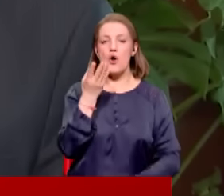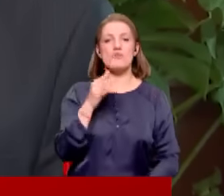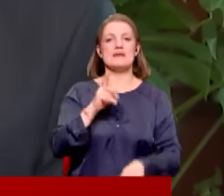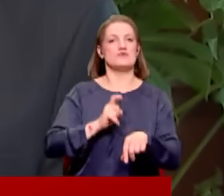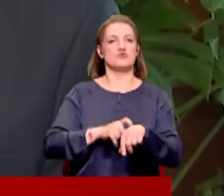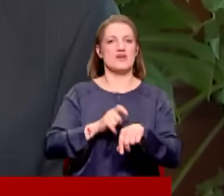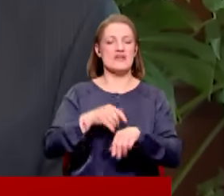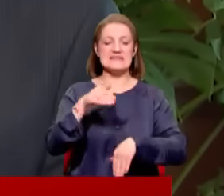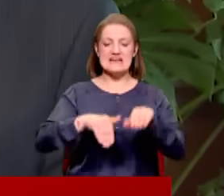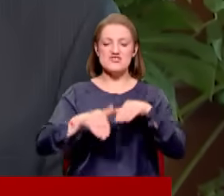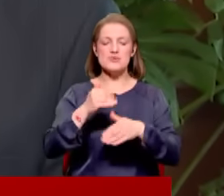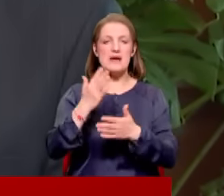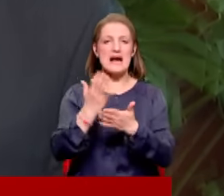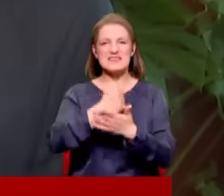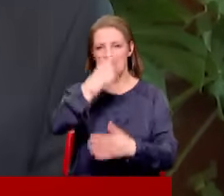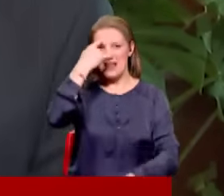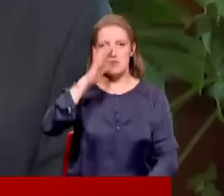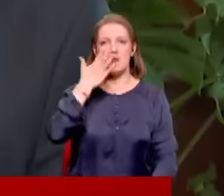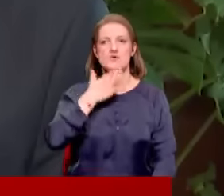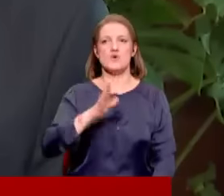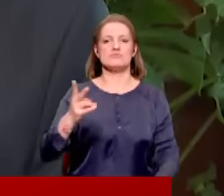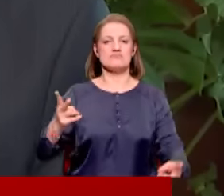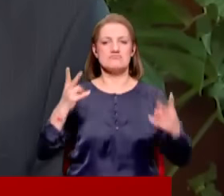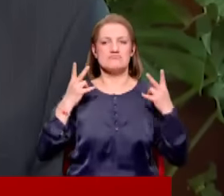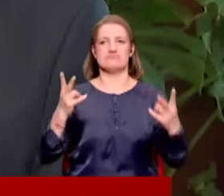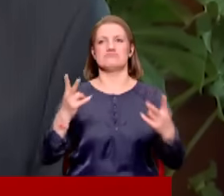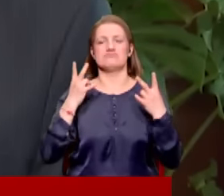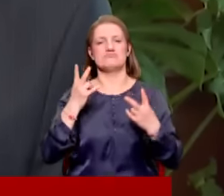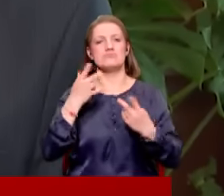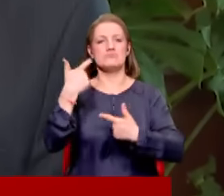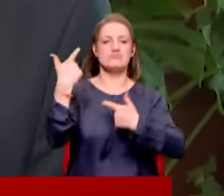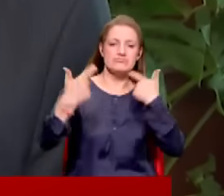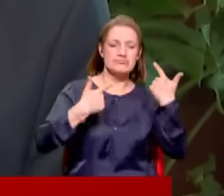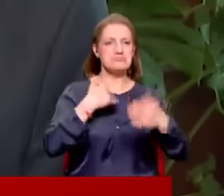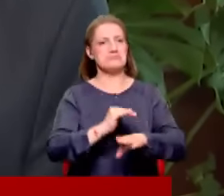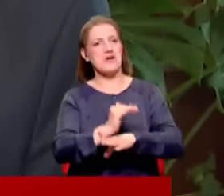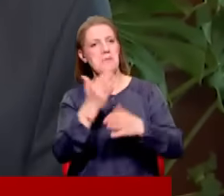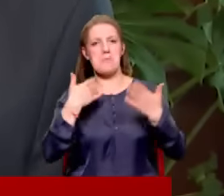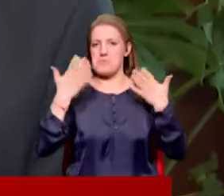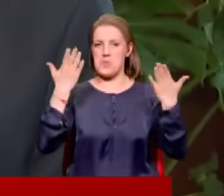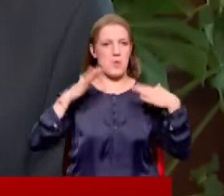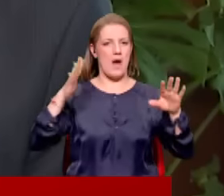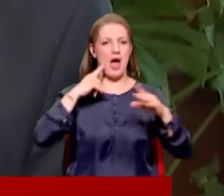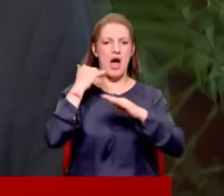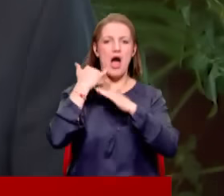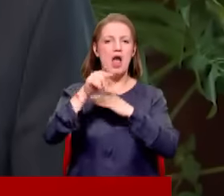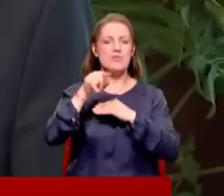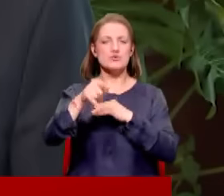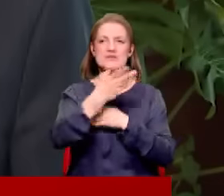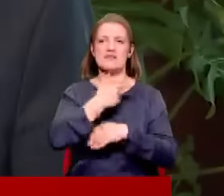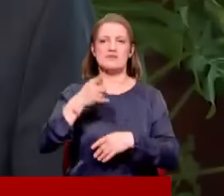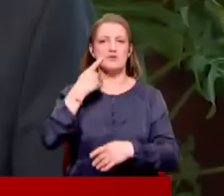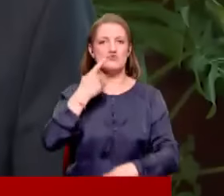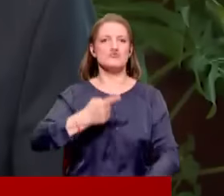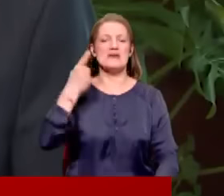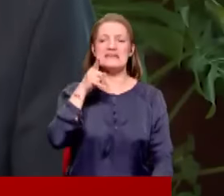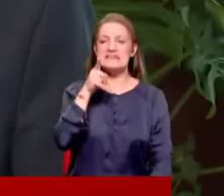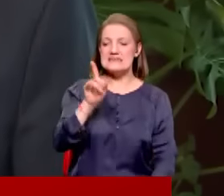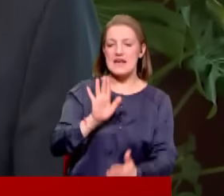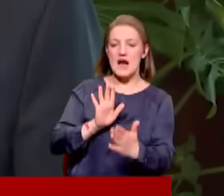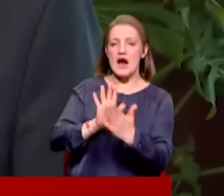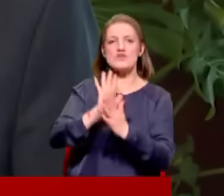müddetçe seçimi kazanma ihtimali yoktu. Şatafatta hiçbir görüntümüz, yaşantımız olmadı ve halk bunu tuttu. Cumhurbaşkanının size